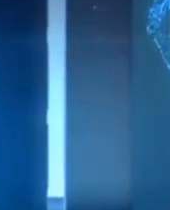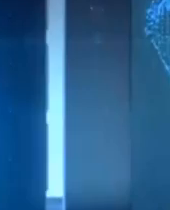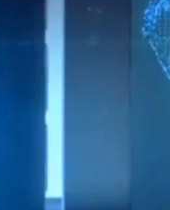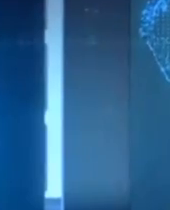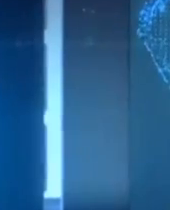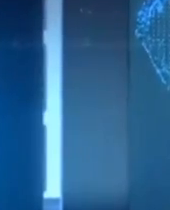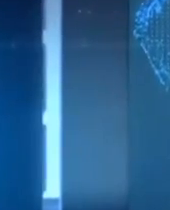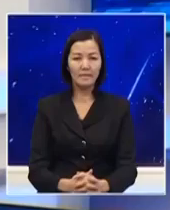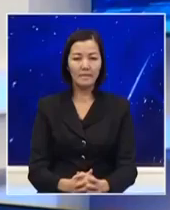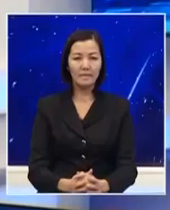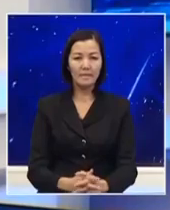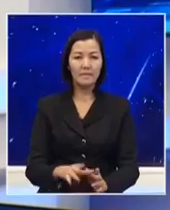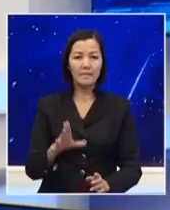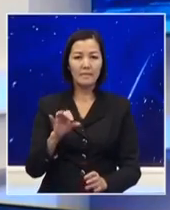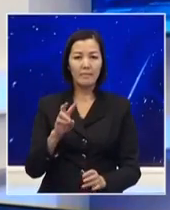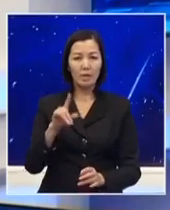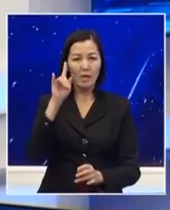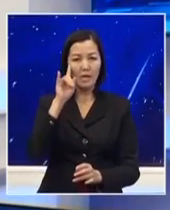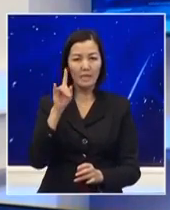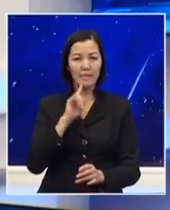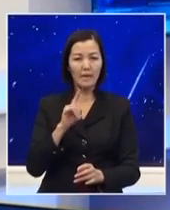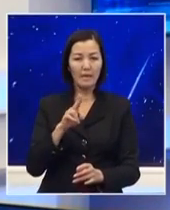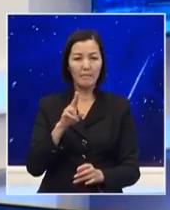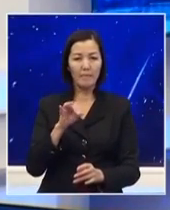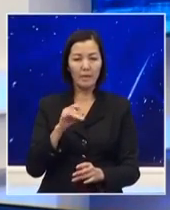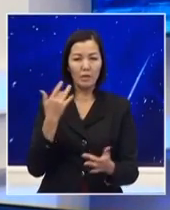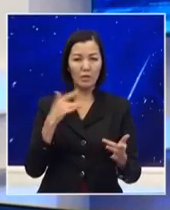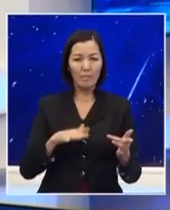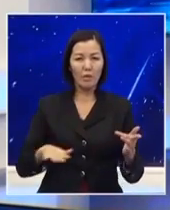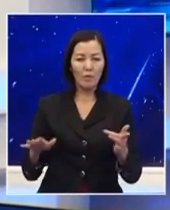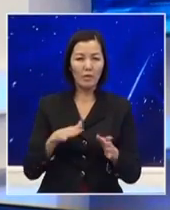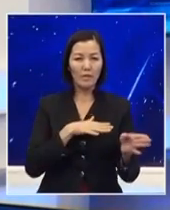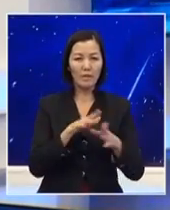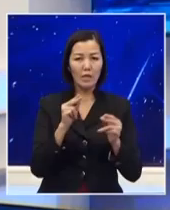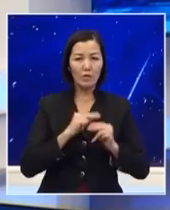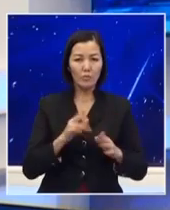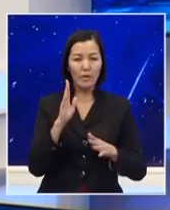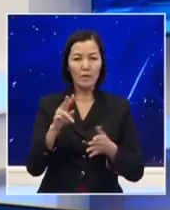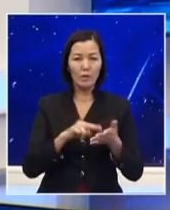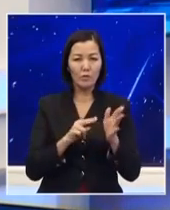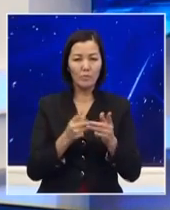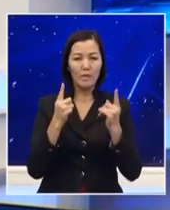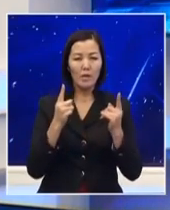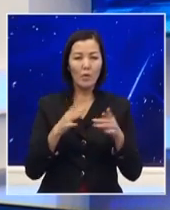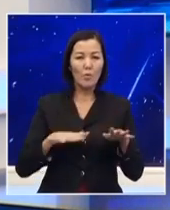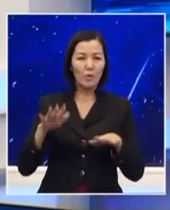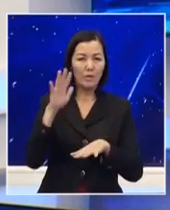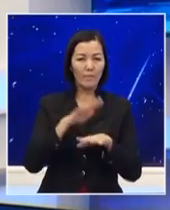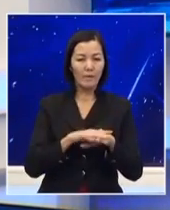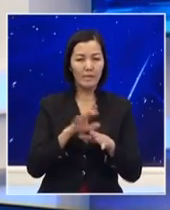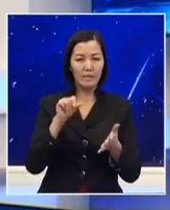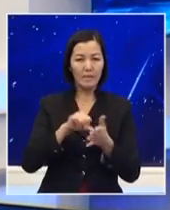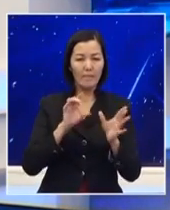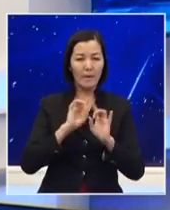телеарнасы. Сондай-ақ Еңбекші Қазақ пен Жамбыл аудандарда атқарылған жұмыстар мен алдағы жоспарларын өңір басшысына